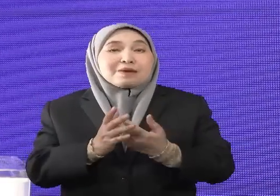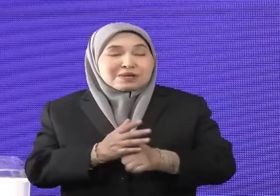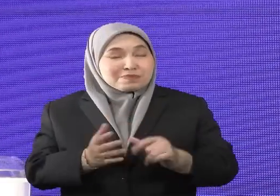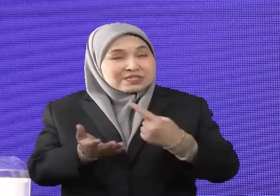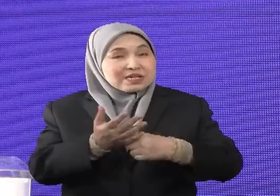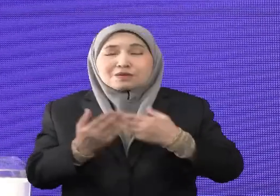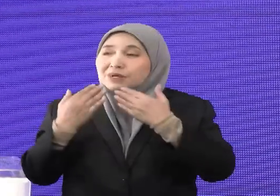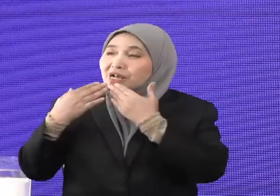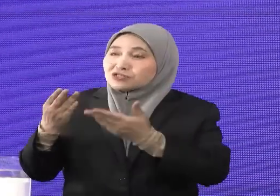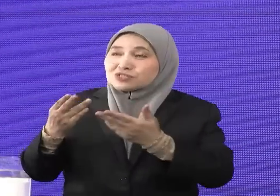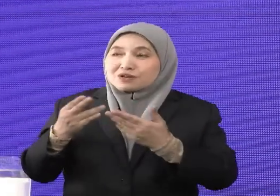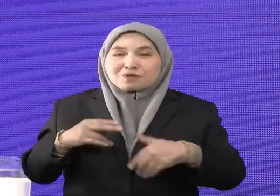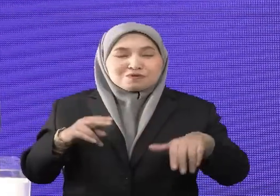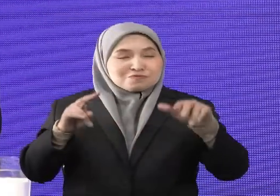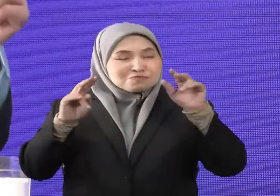kasih